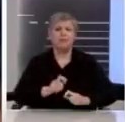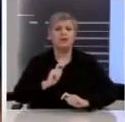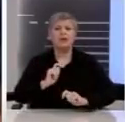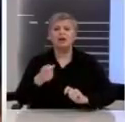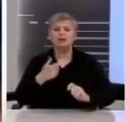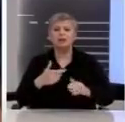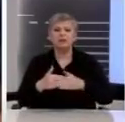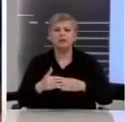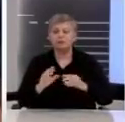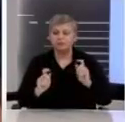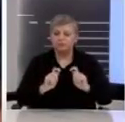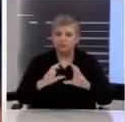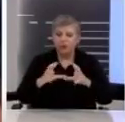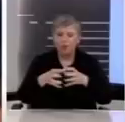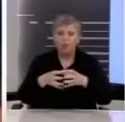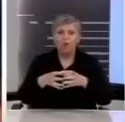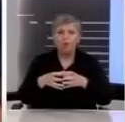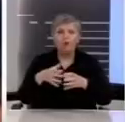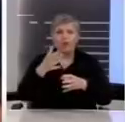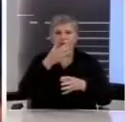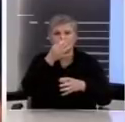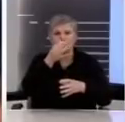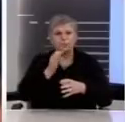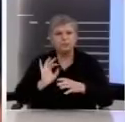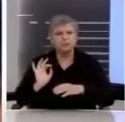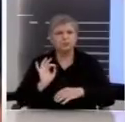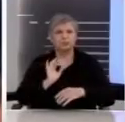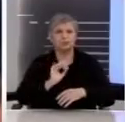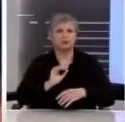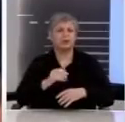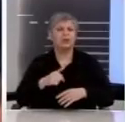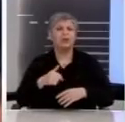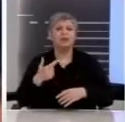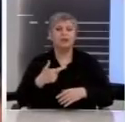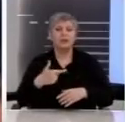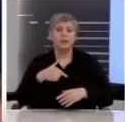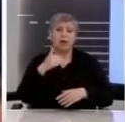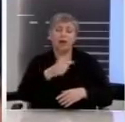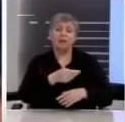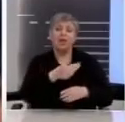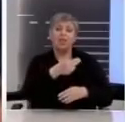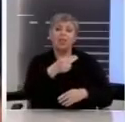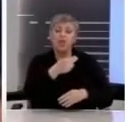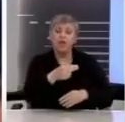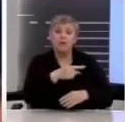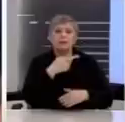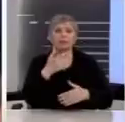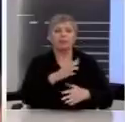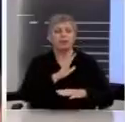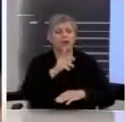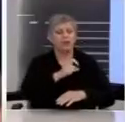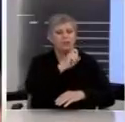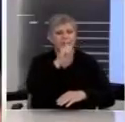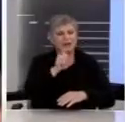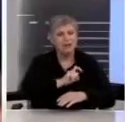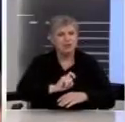σκευωρία. Γιατί, για να φύγουν από την επικαιρότητα τα άλλα ζητήματα στα οποία μας δηλώσατε και την